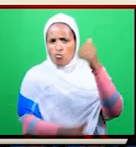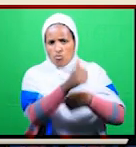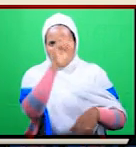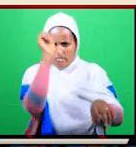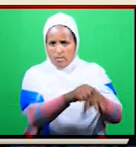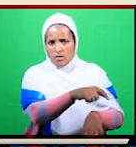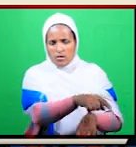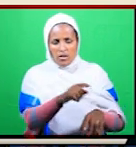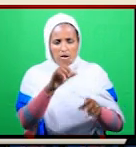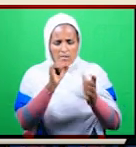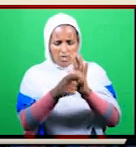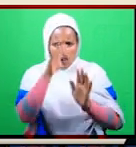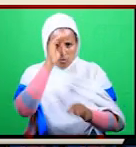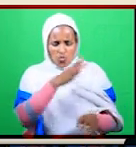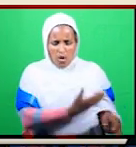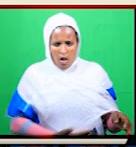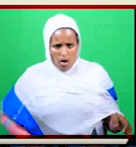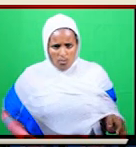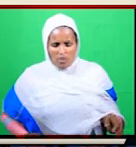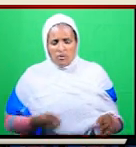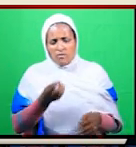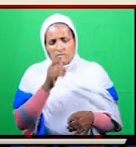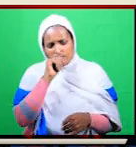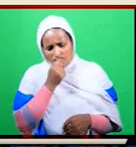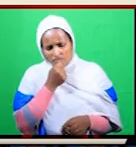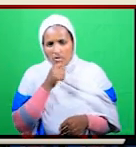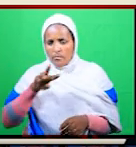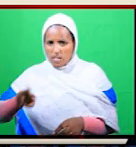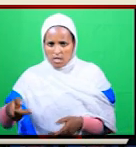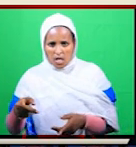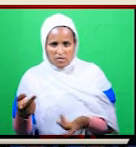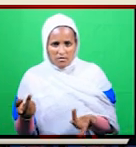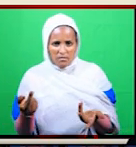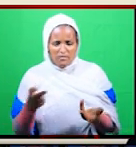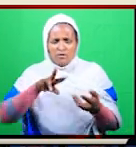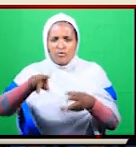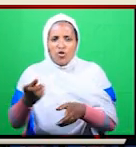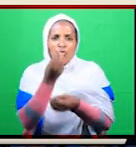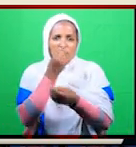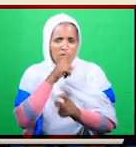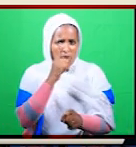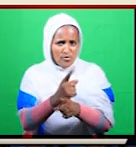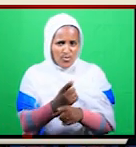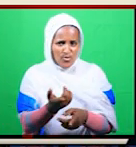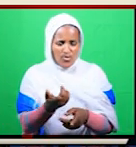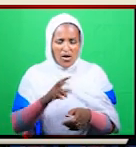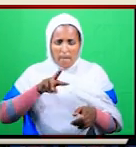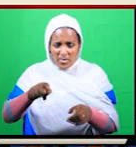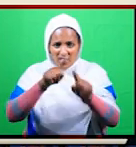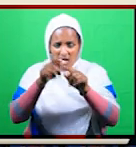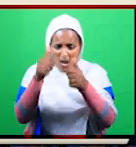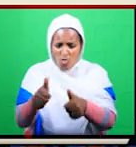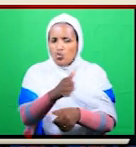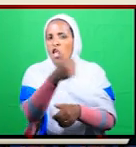በጣም ጎጂ ነው። ለምሳሌ አንድ ሰው ራበው፣ ረሃቡን ለማስታገስ መስረቅ፣ የሚሰርቀው ለመብላት